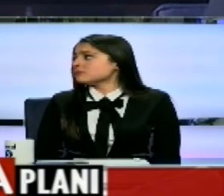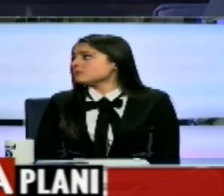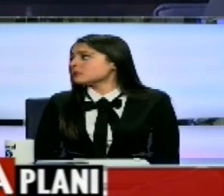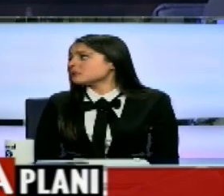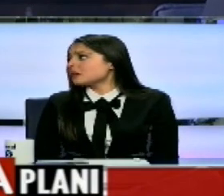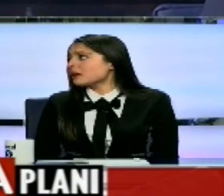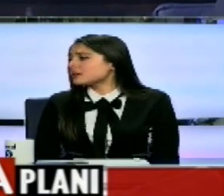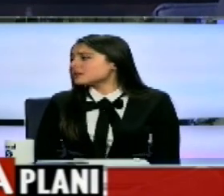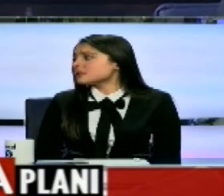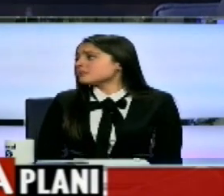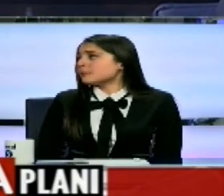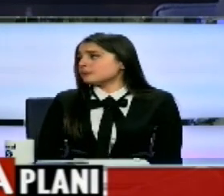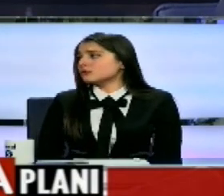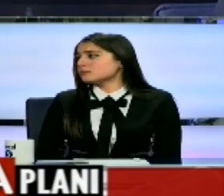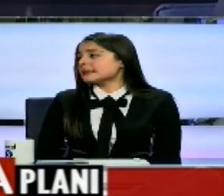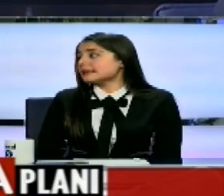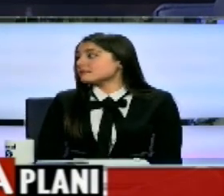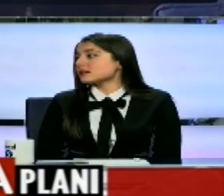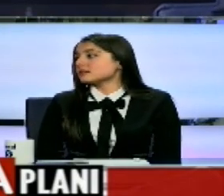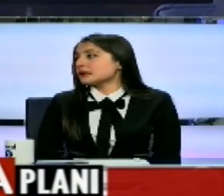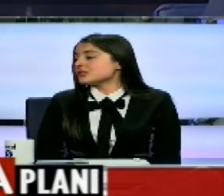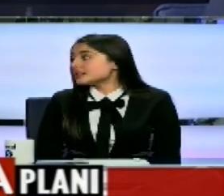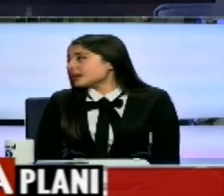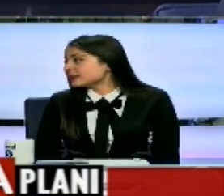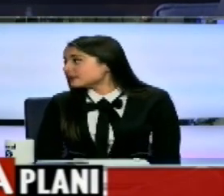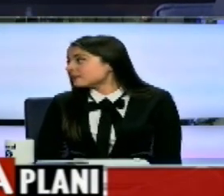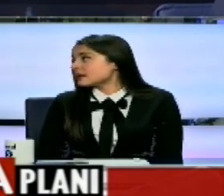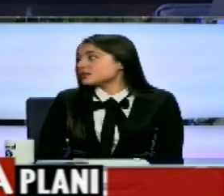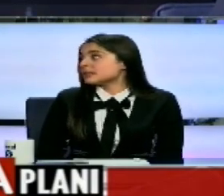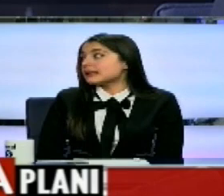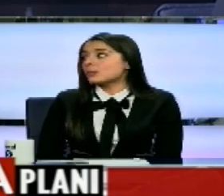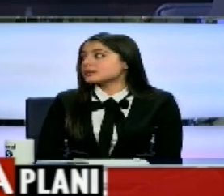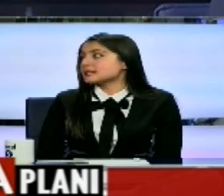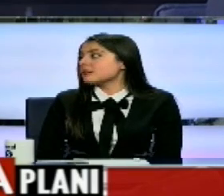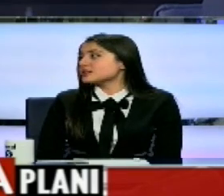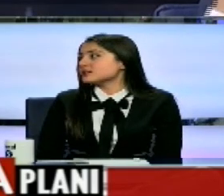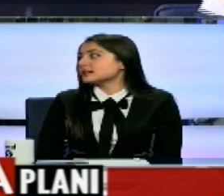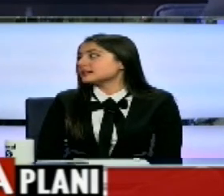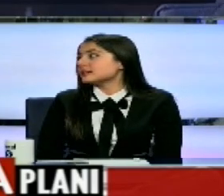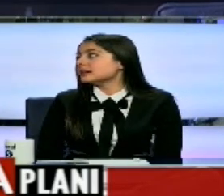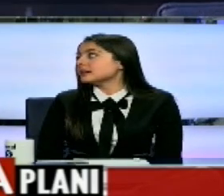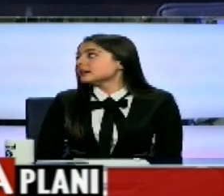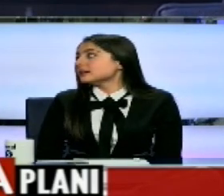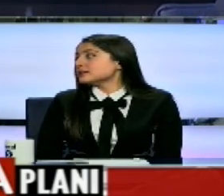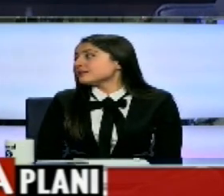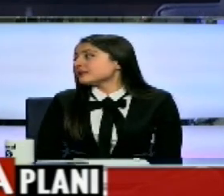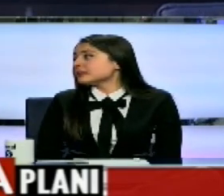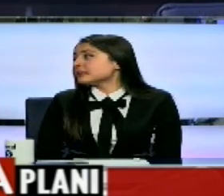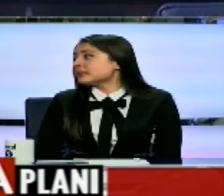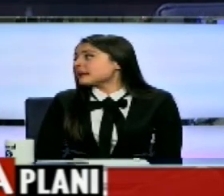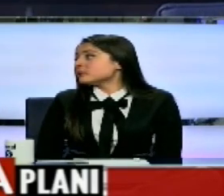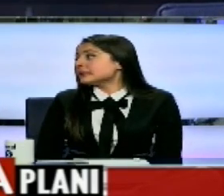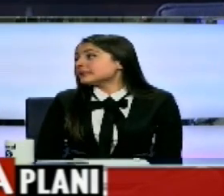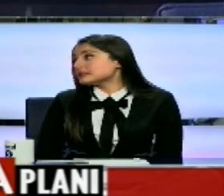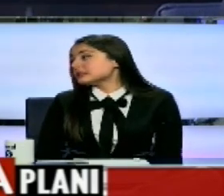öğretmenlerim, arkadaşlarım, ya bilmiyordum ya ne demek, yani şehit ne demek, neden 18 Mart Çanakkale Zaferi,